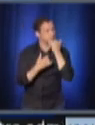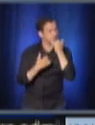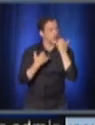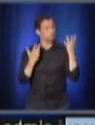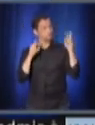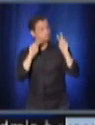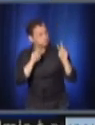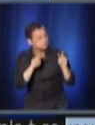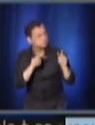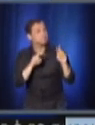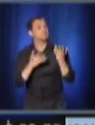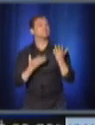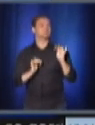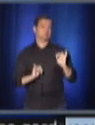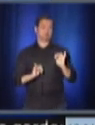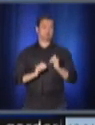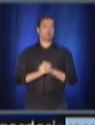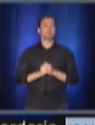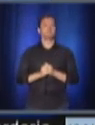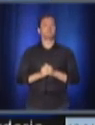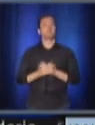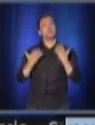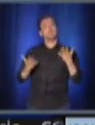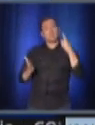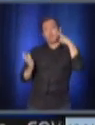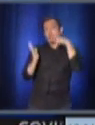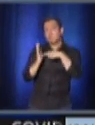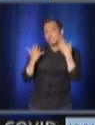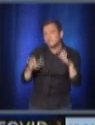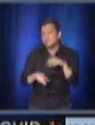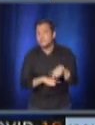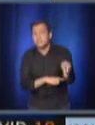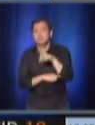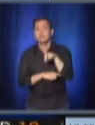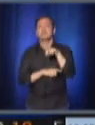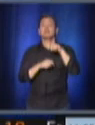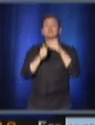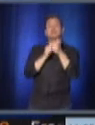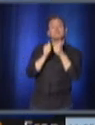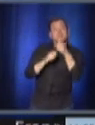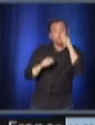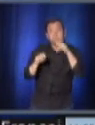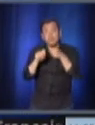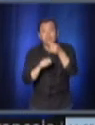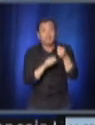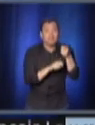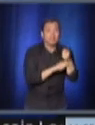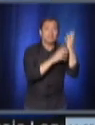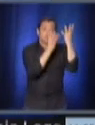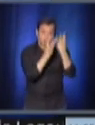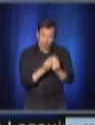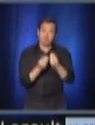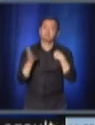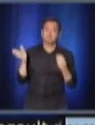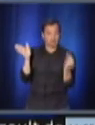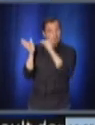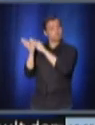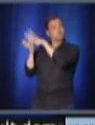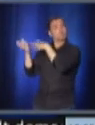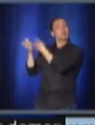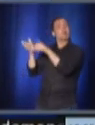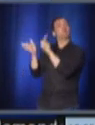Bon, vous avez aussi remarqué qu'à partir d'aujourd'hui, le nombre de prélèvements réalisés sera dans notre bilan quotidien.